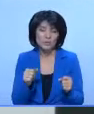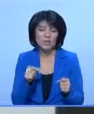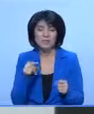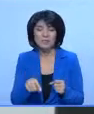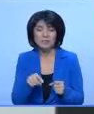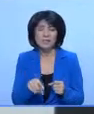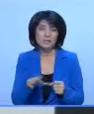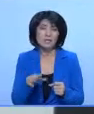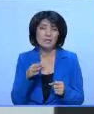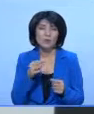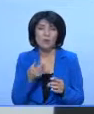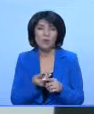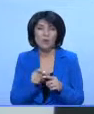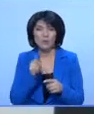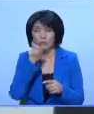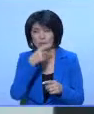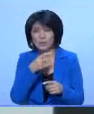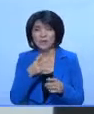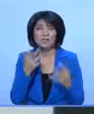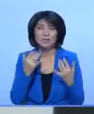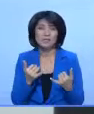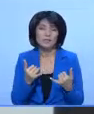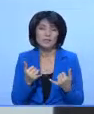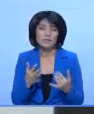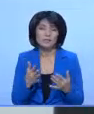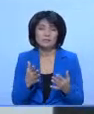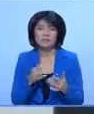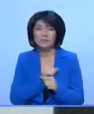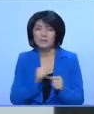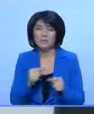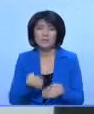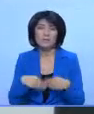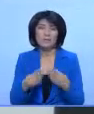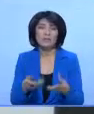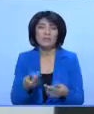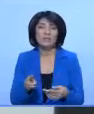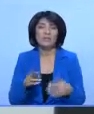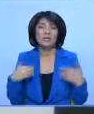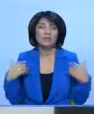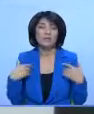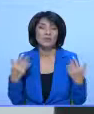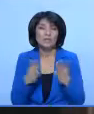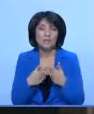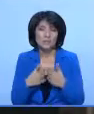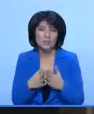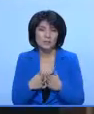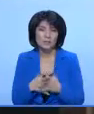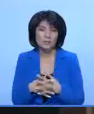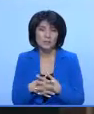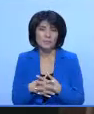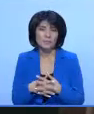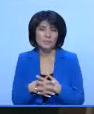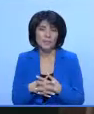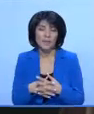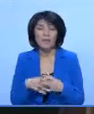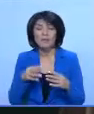яғни күнделікті тұрмыста тіпті үй жануарларына да беруге болмайды. Құрамында зиянды қалдықтары көп. Минимая для питья. 9 ай ішінде